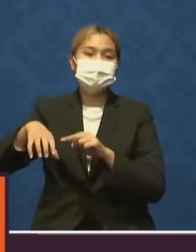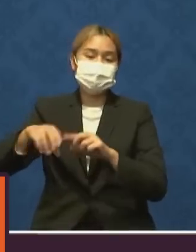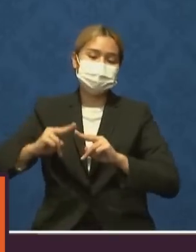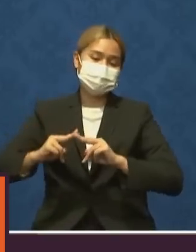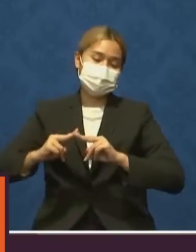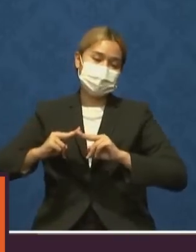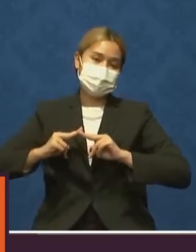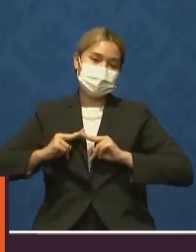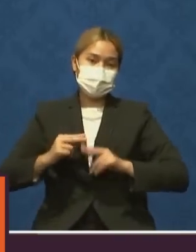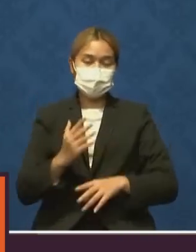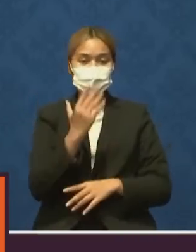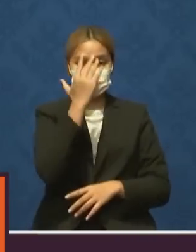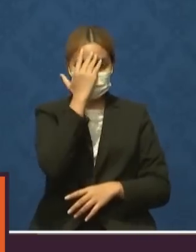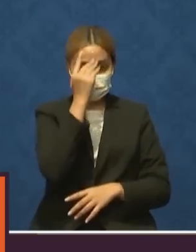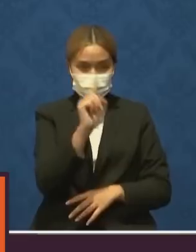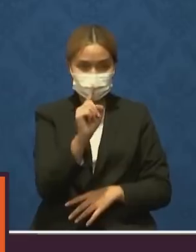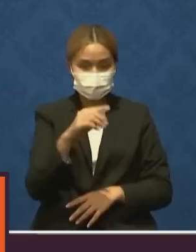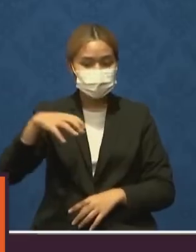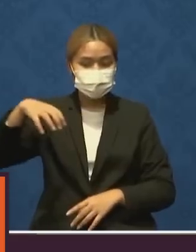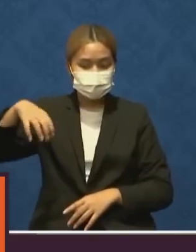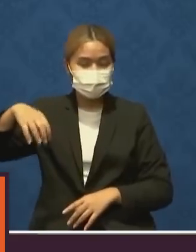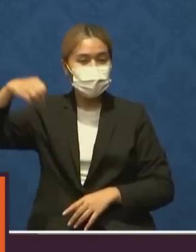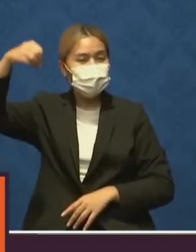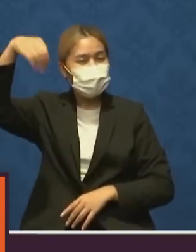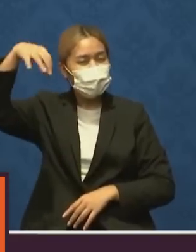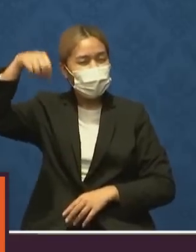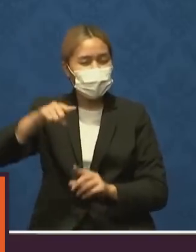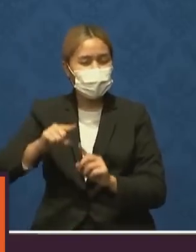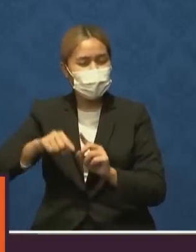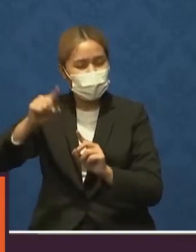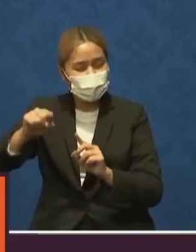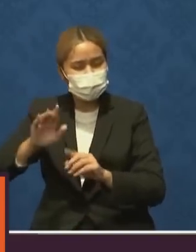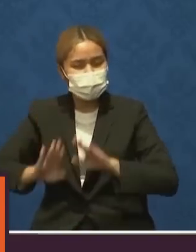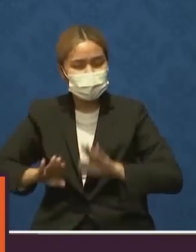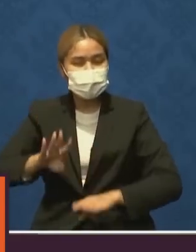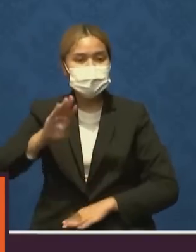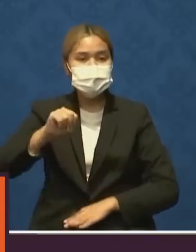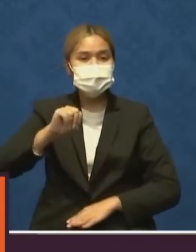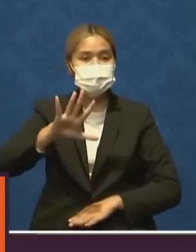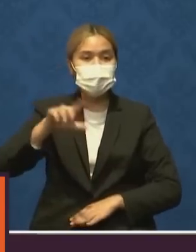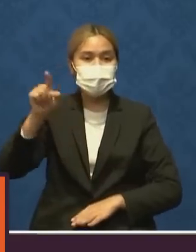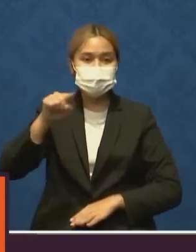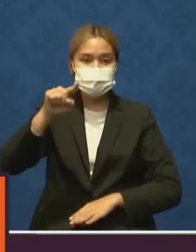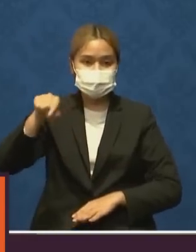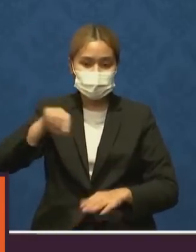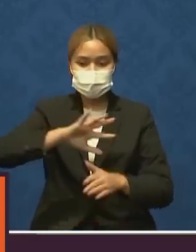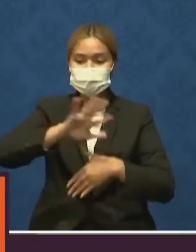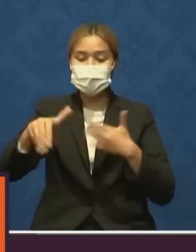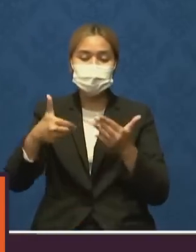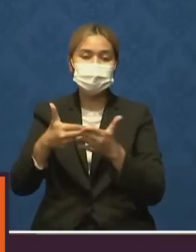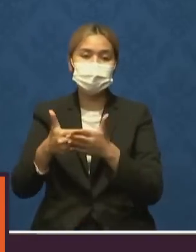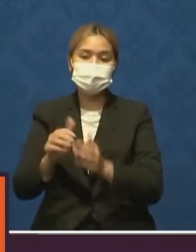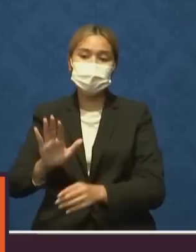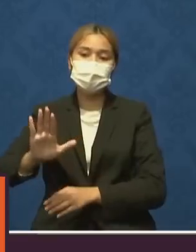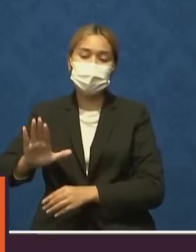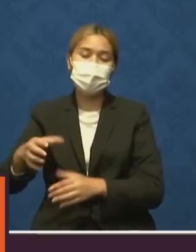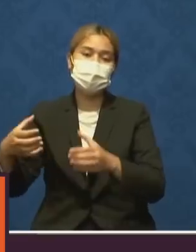ราว่ากฟ้ฟฟฟฟผลิถืหนเพีงแค่ 45%ที่เหเปเชนครั